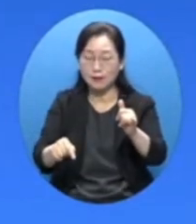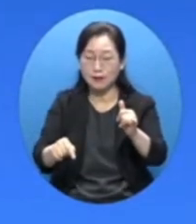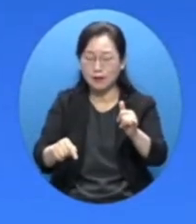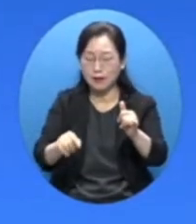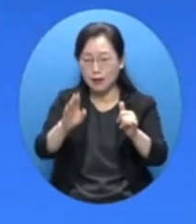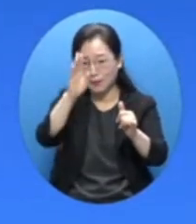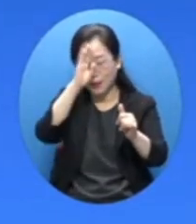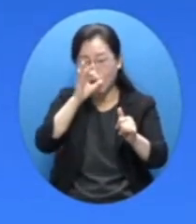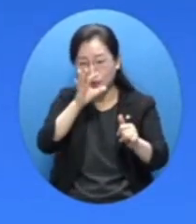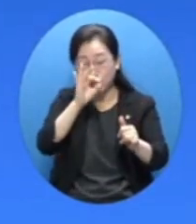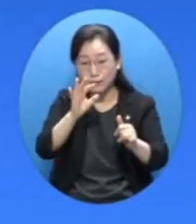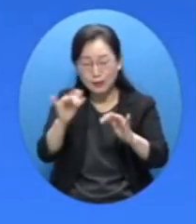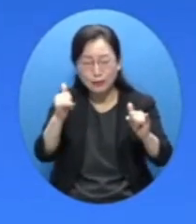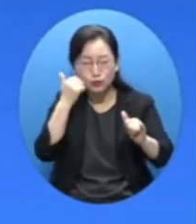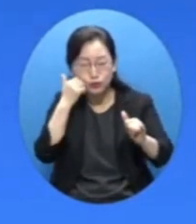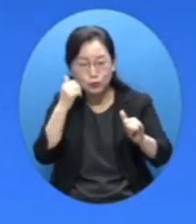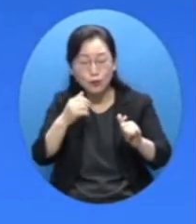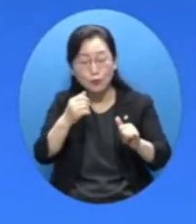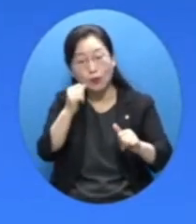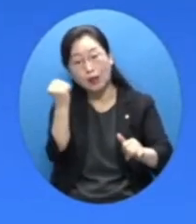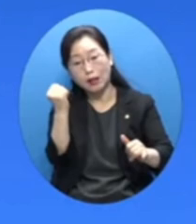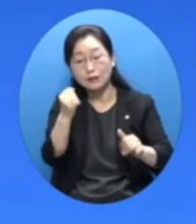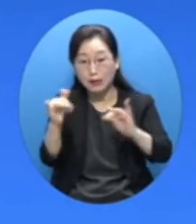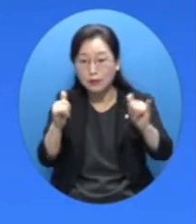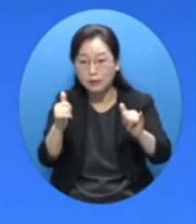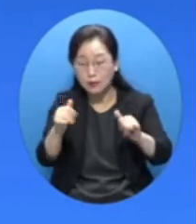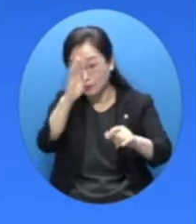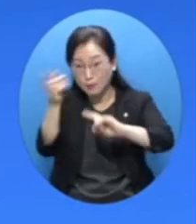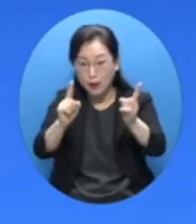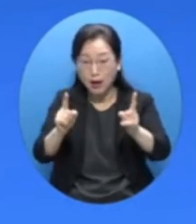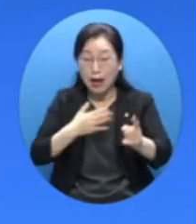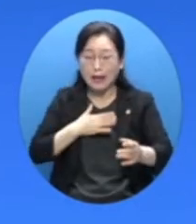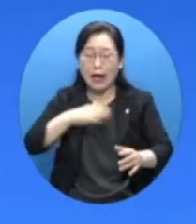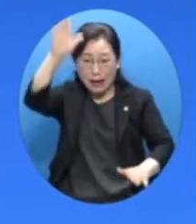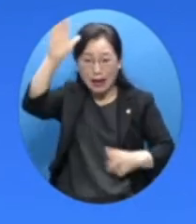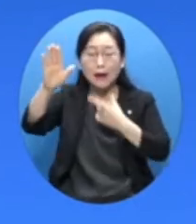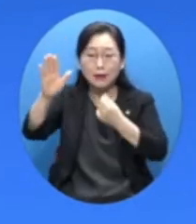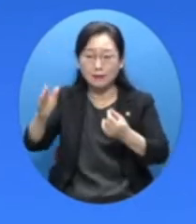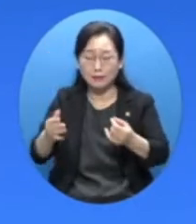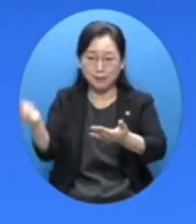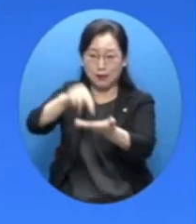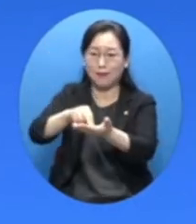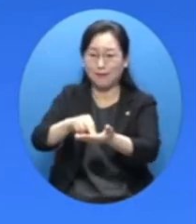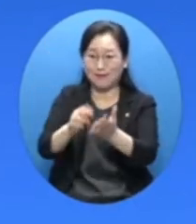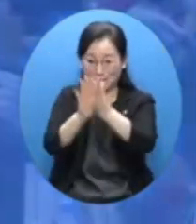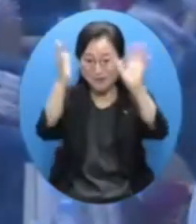난치병으로 온 사람 고침을 받았습니다 그리고 보니 벌떡 일어났답니다 할렐루야